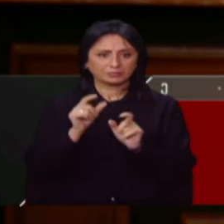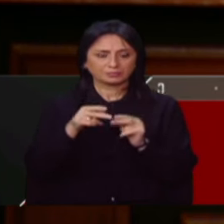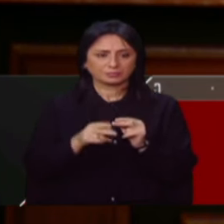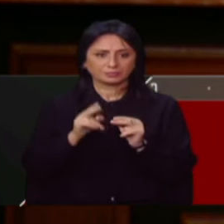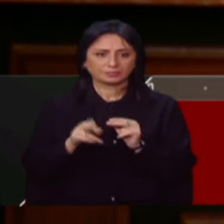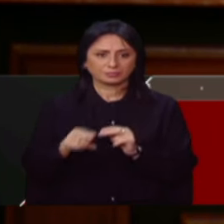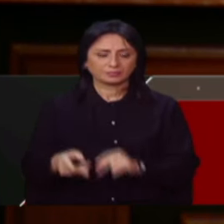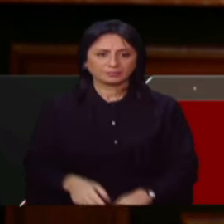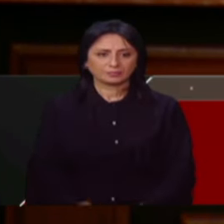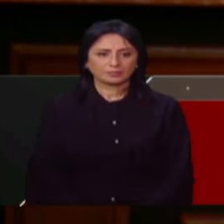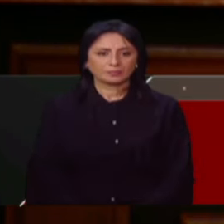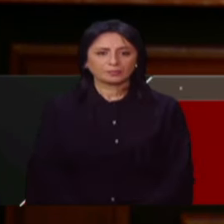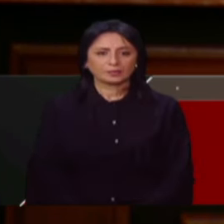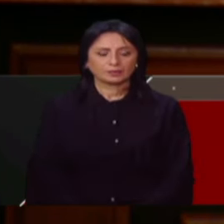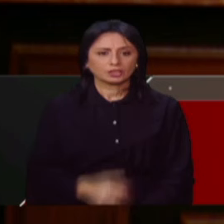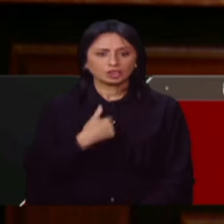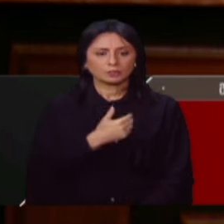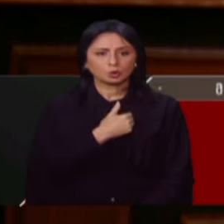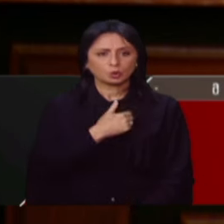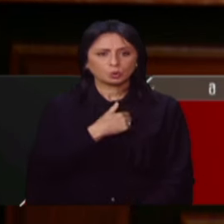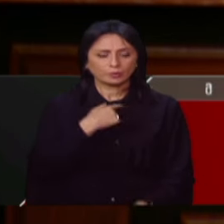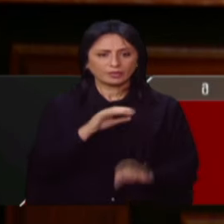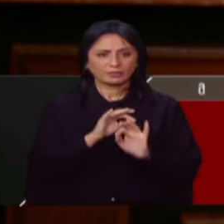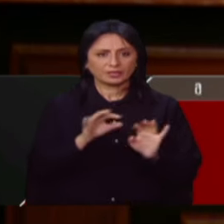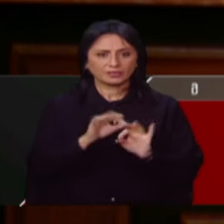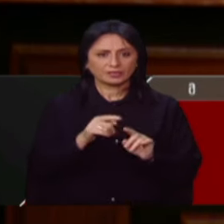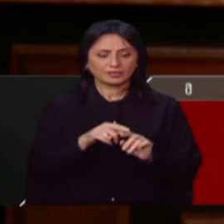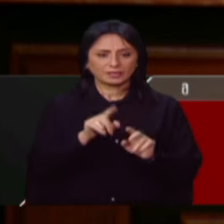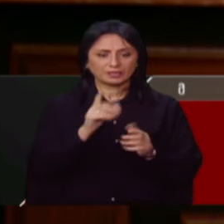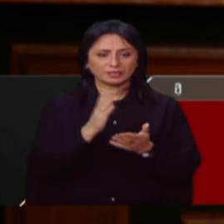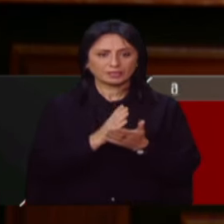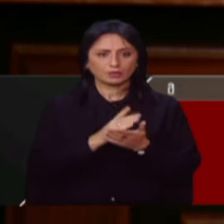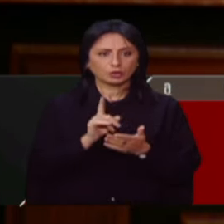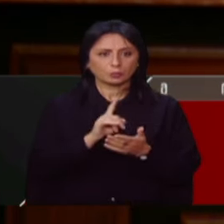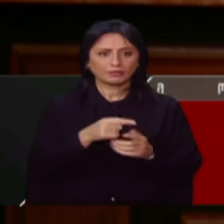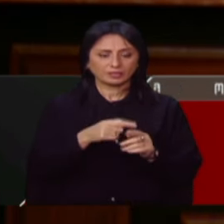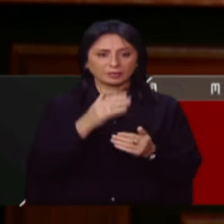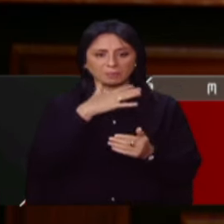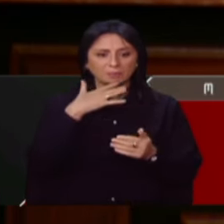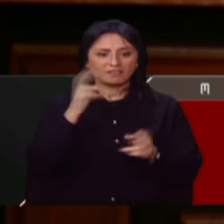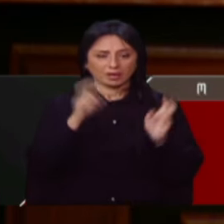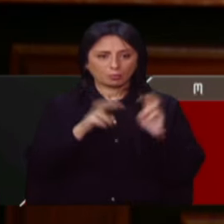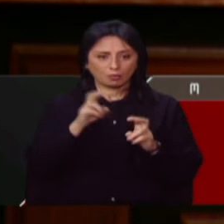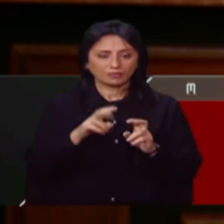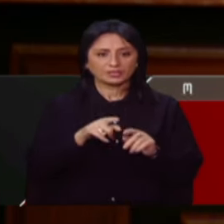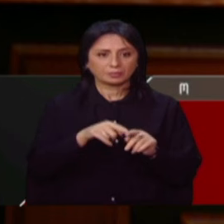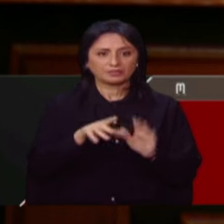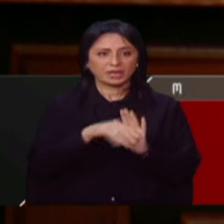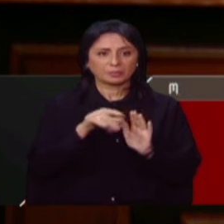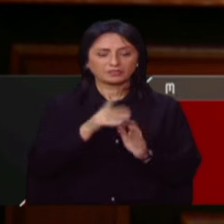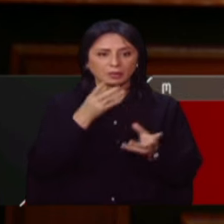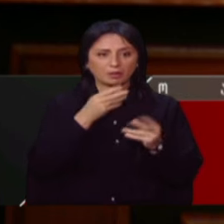ამაზე მუშაობენ. ჩემში მეყვარდი რომელიც არის ხელოვნური ინტერესი ძაში დაგიბრუნდა ხალხი მოვიდა ამარჩენებს